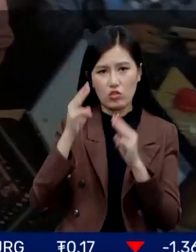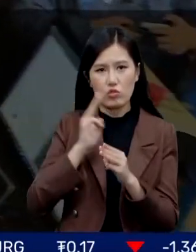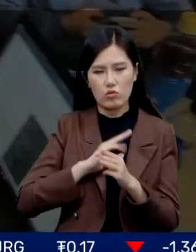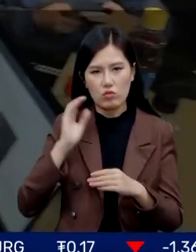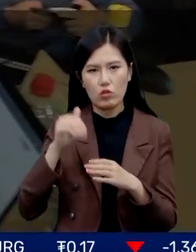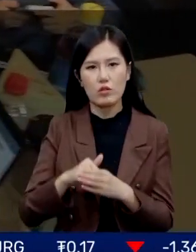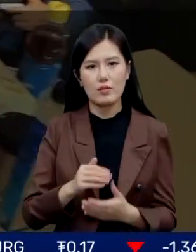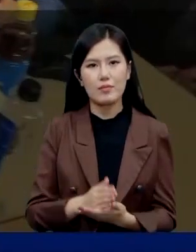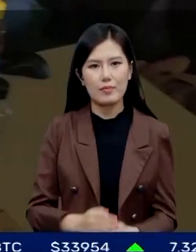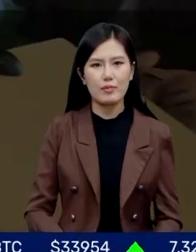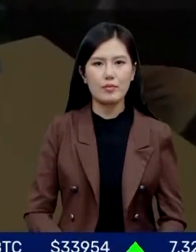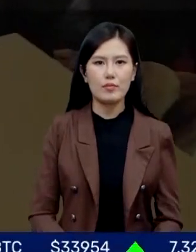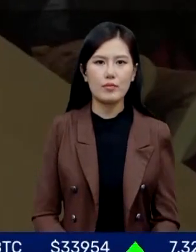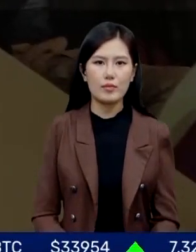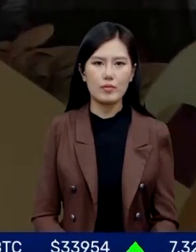гэлээ.